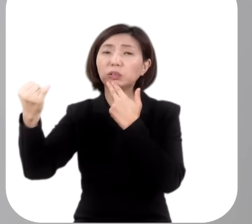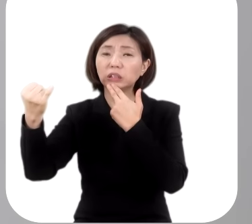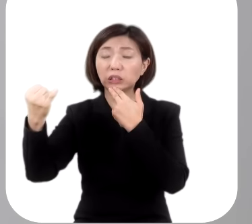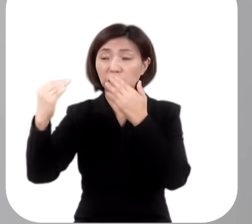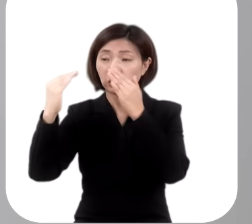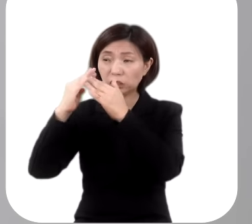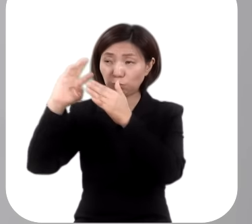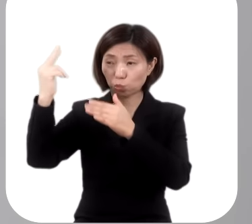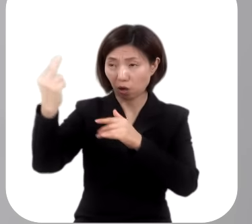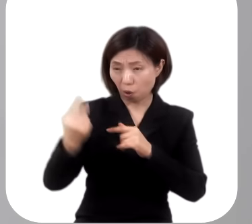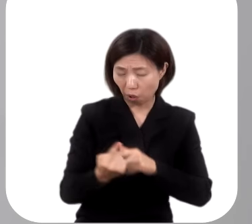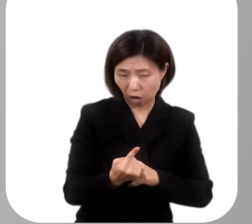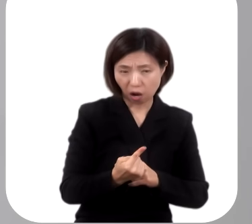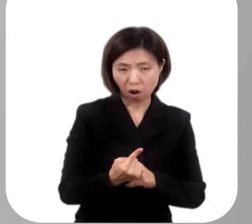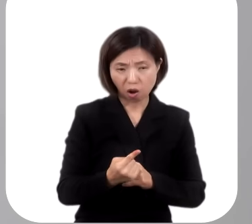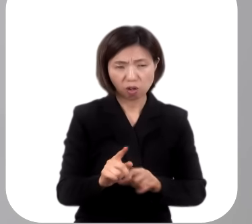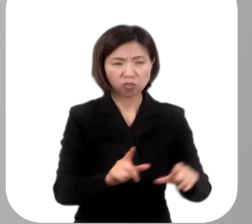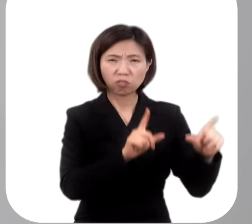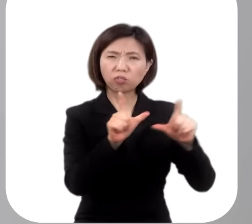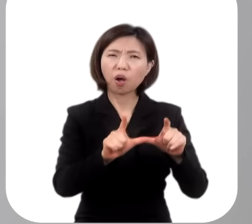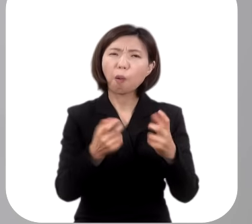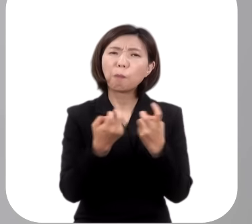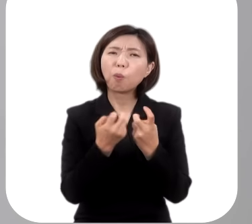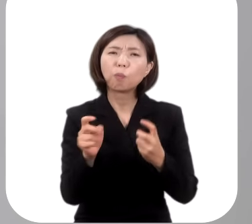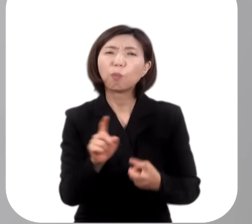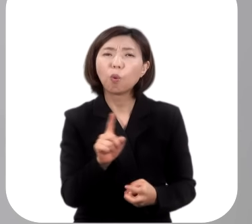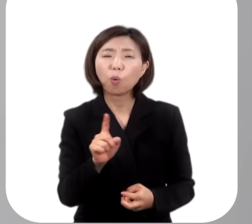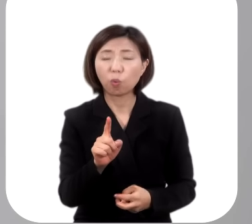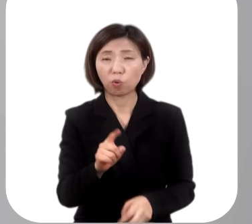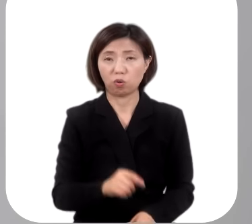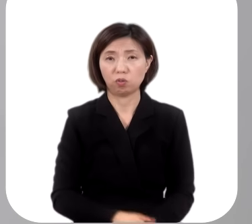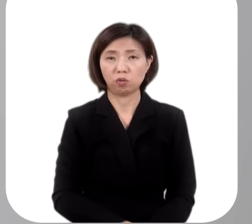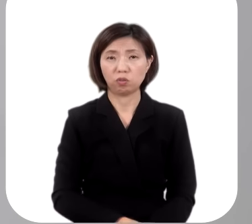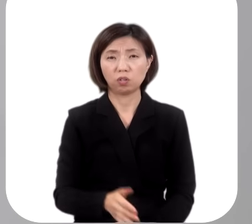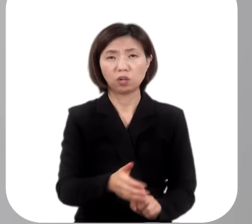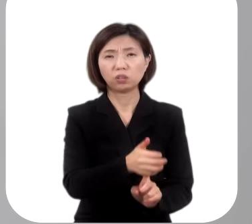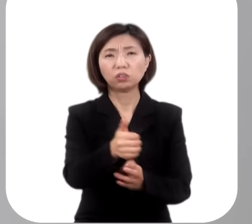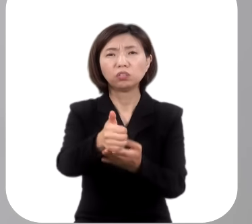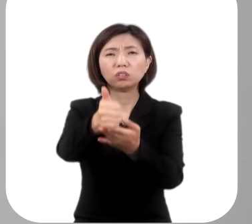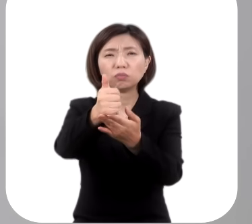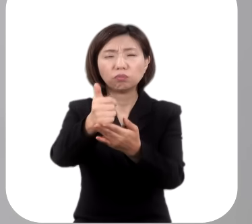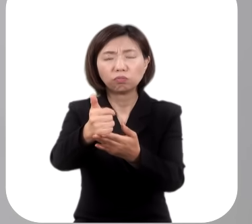그리워하고 집에 돌아와서 정상적으로 생활을 할 수 있게